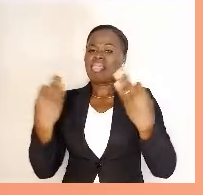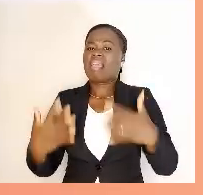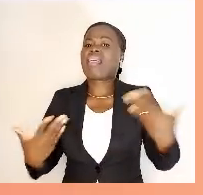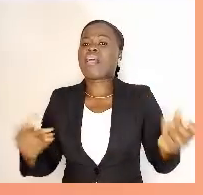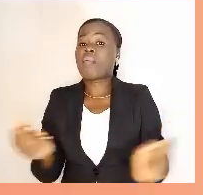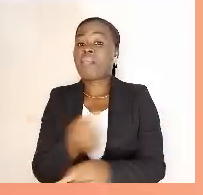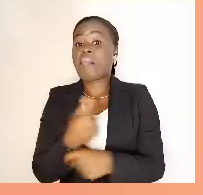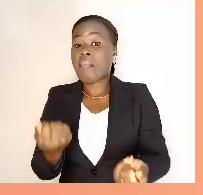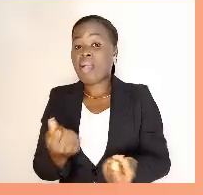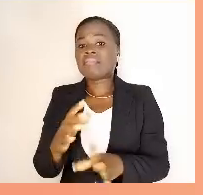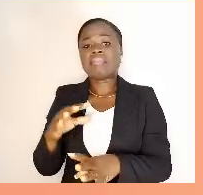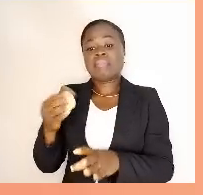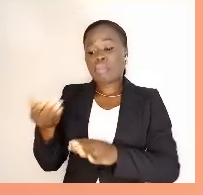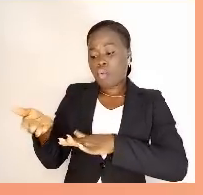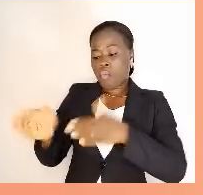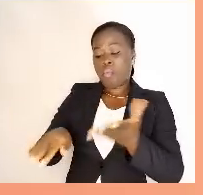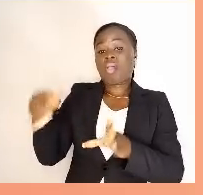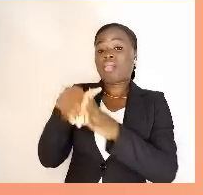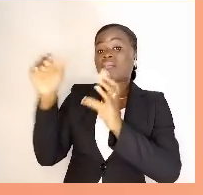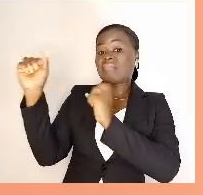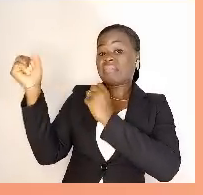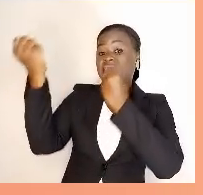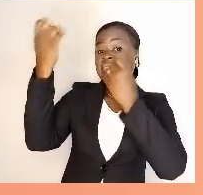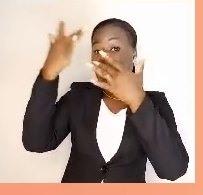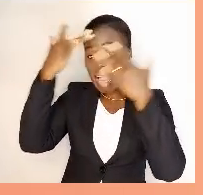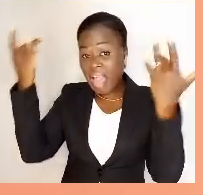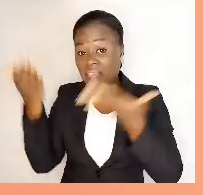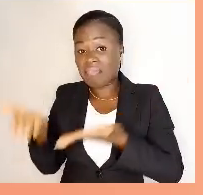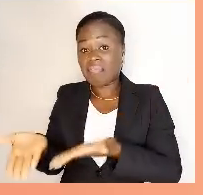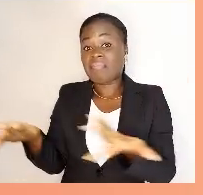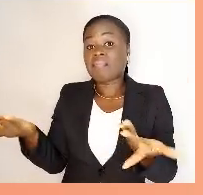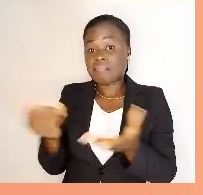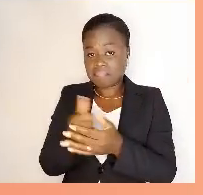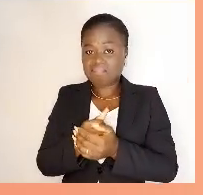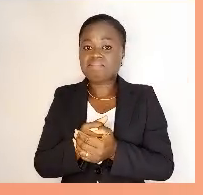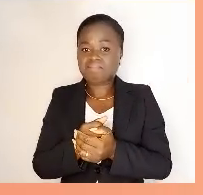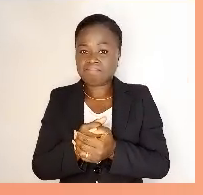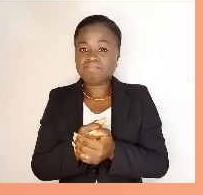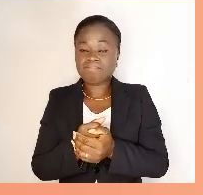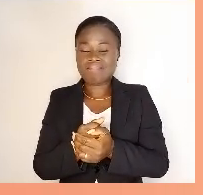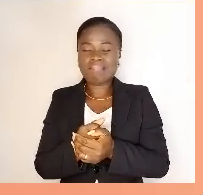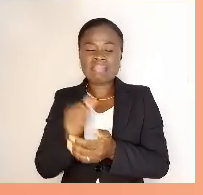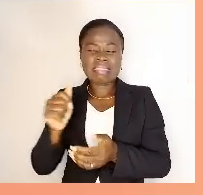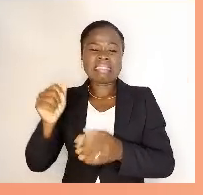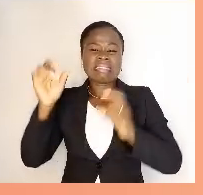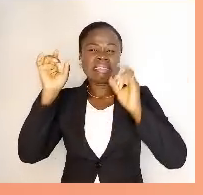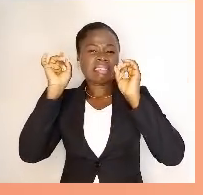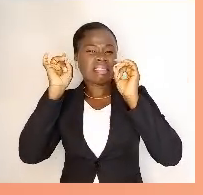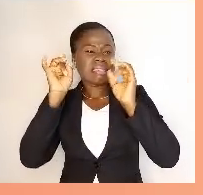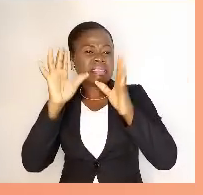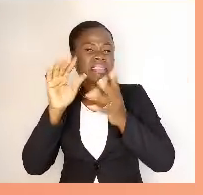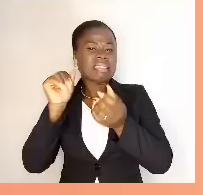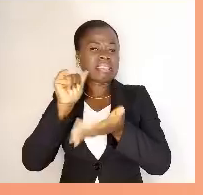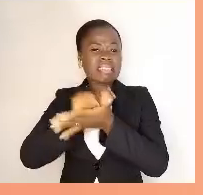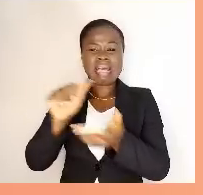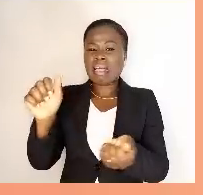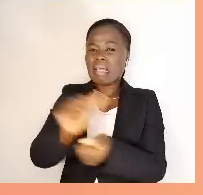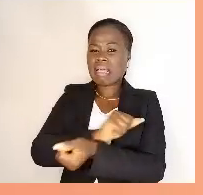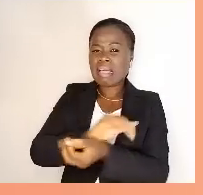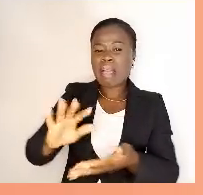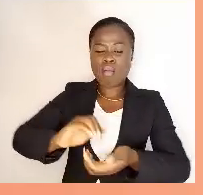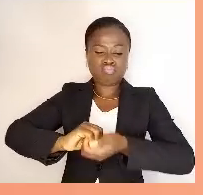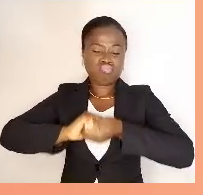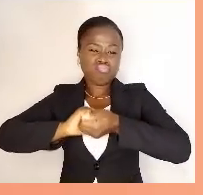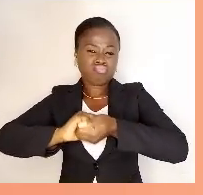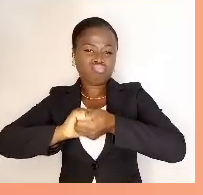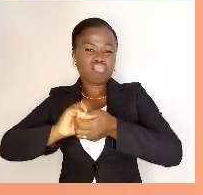violences insoutenables, injustifiables et inexcusables. Des violences qui ont mis à